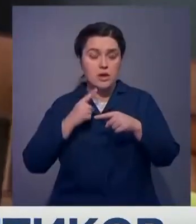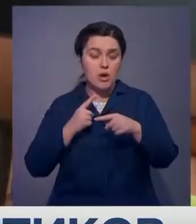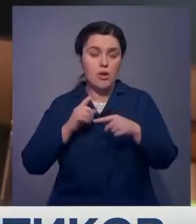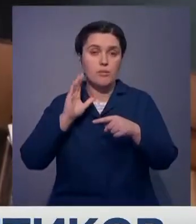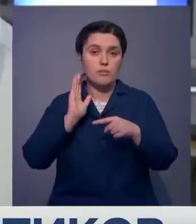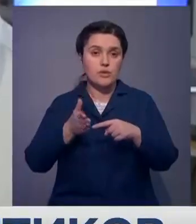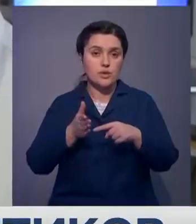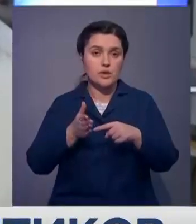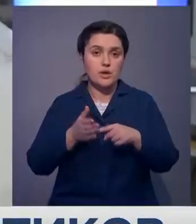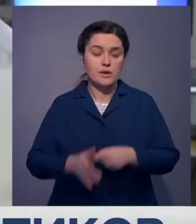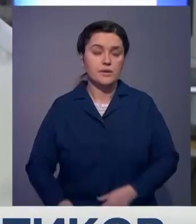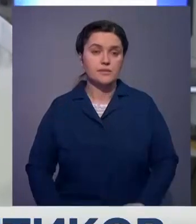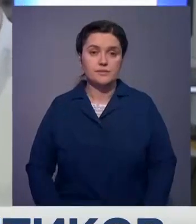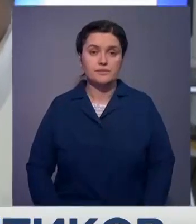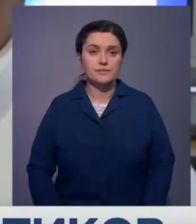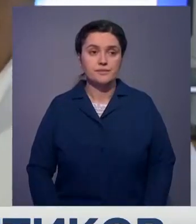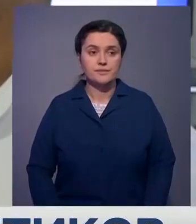его слезы.